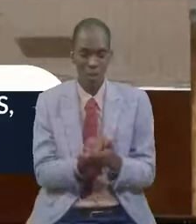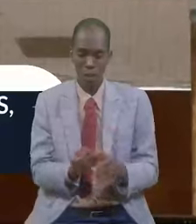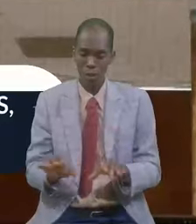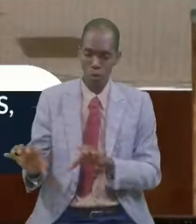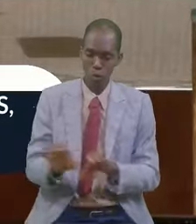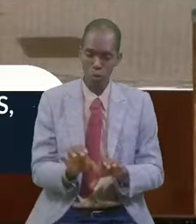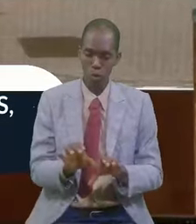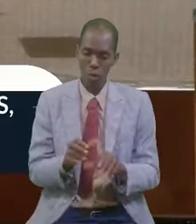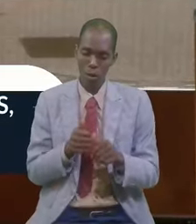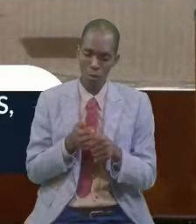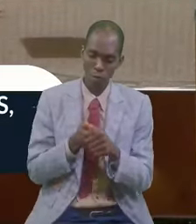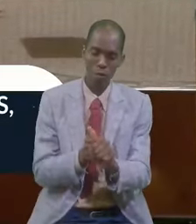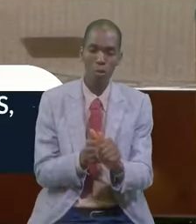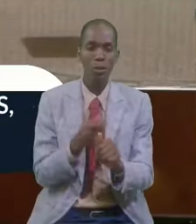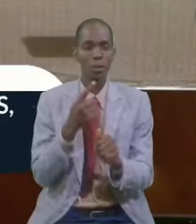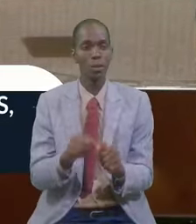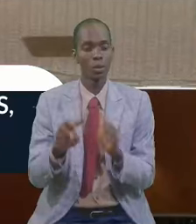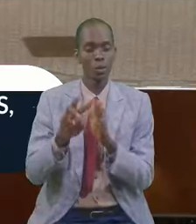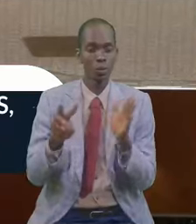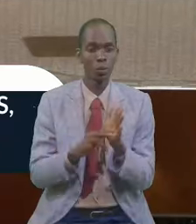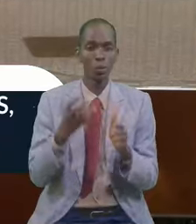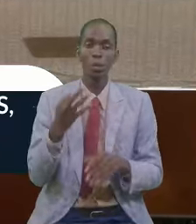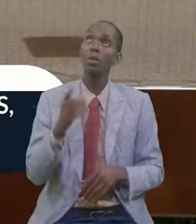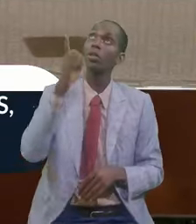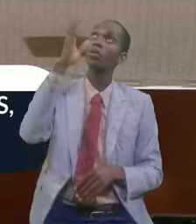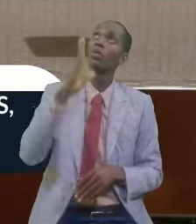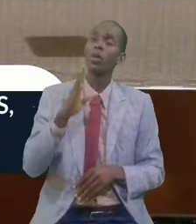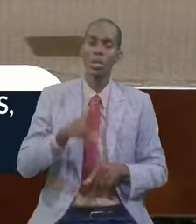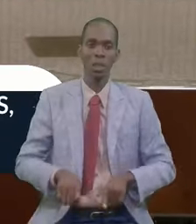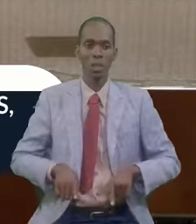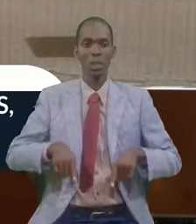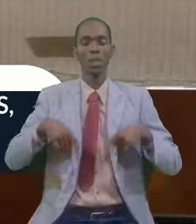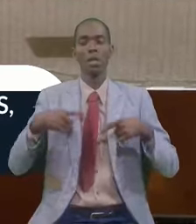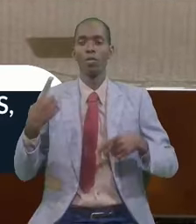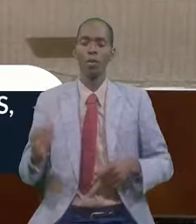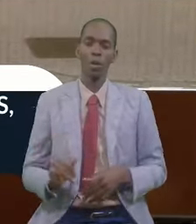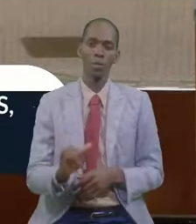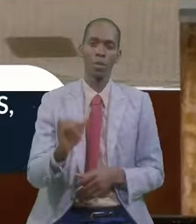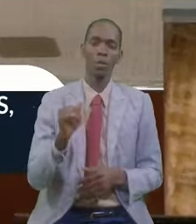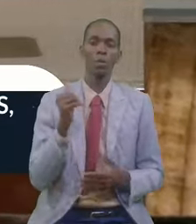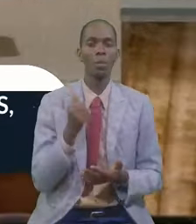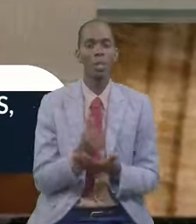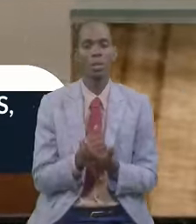la volonté de Dieu demeure éternellement.